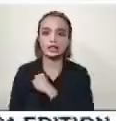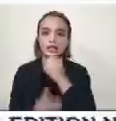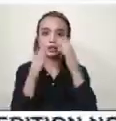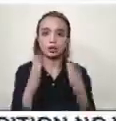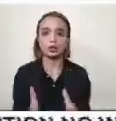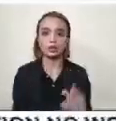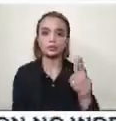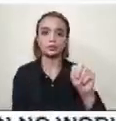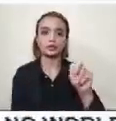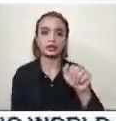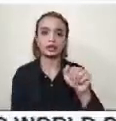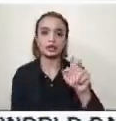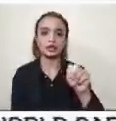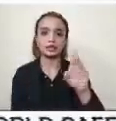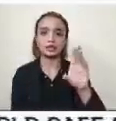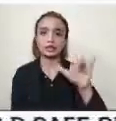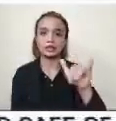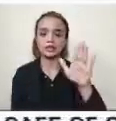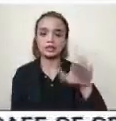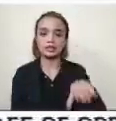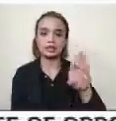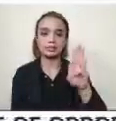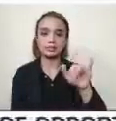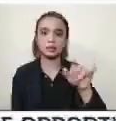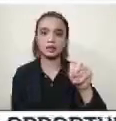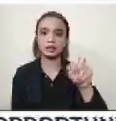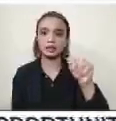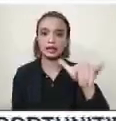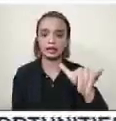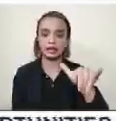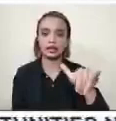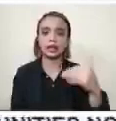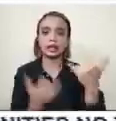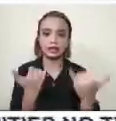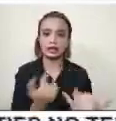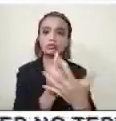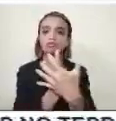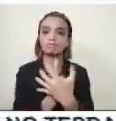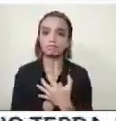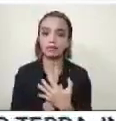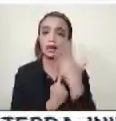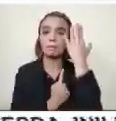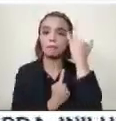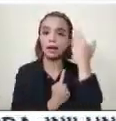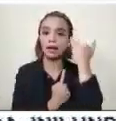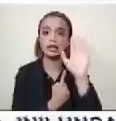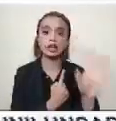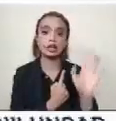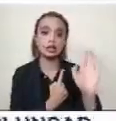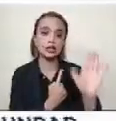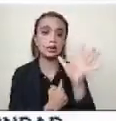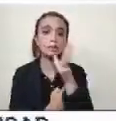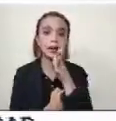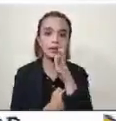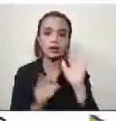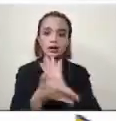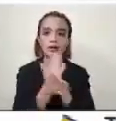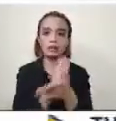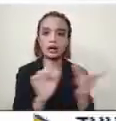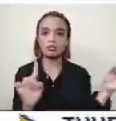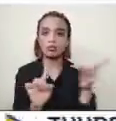15,820 na mga individual kahapon. Ito'y katumbas ng 91.6% recovery rate mula sa